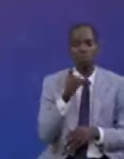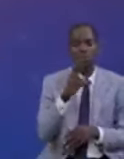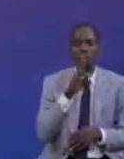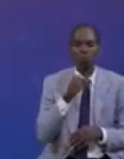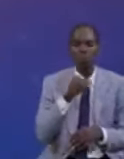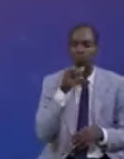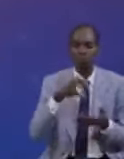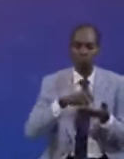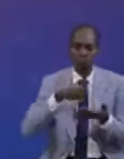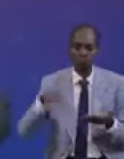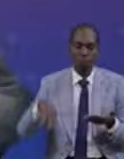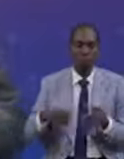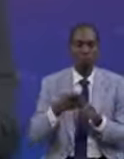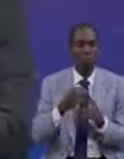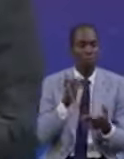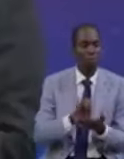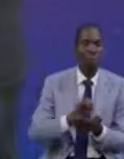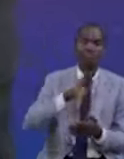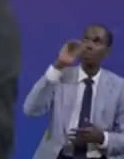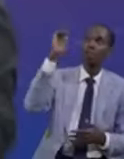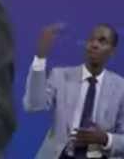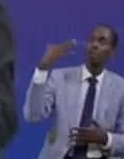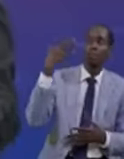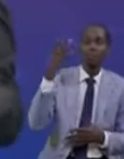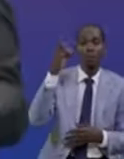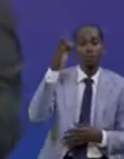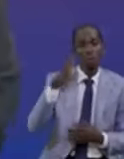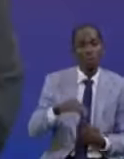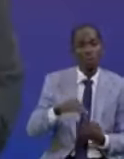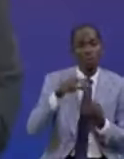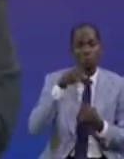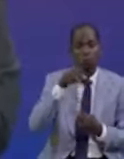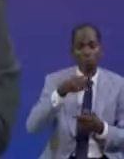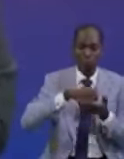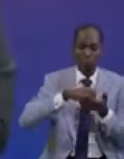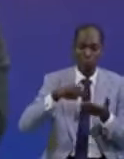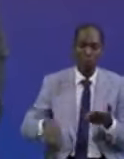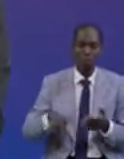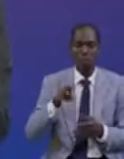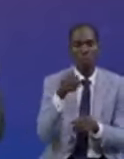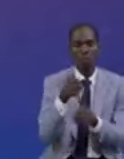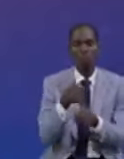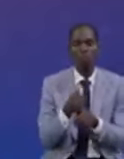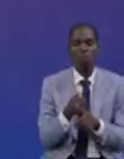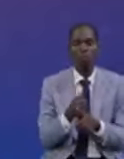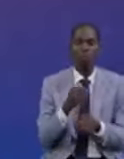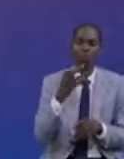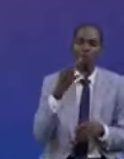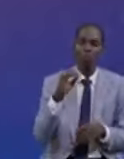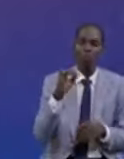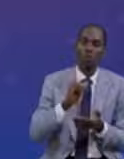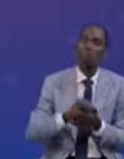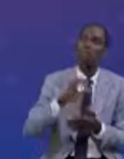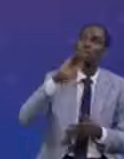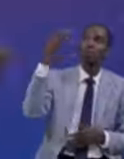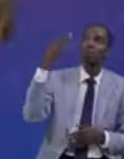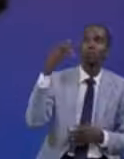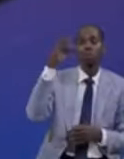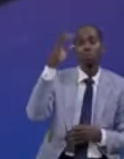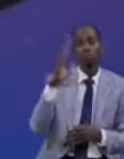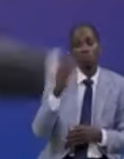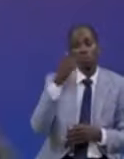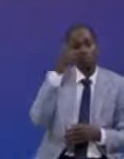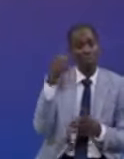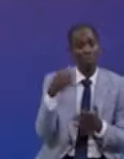cette grâce de Dieu à moins que toi-même tu ne te retranch de la grâce de Dieu parce qu'il dit la grâce